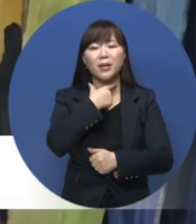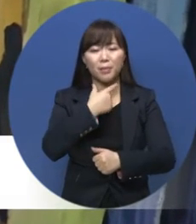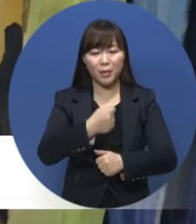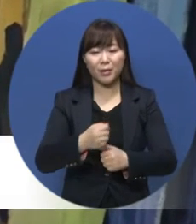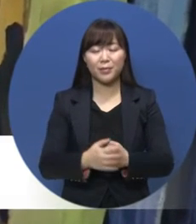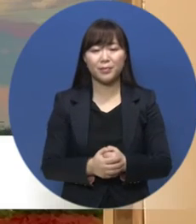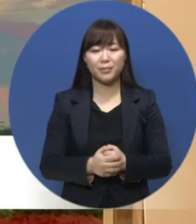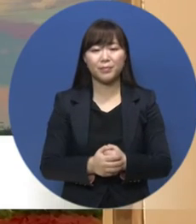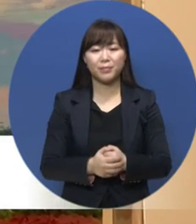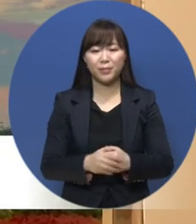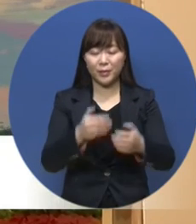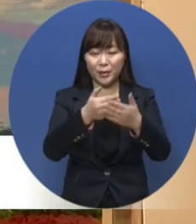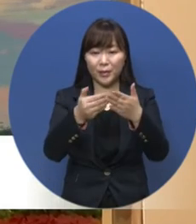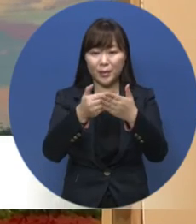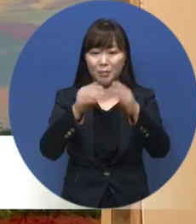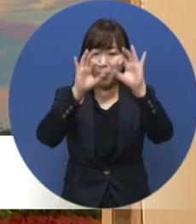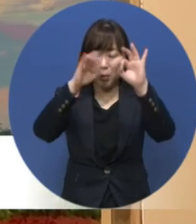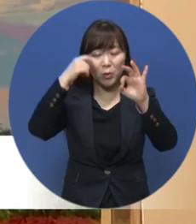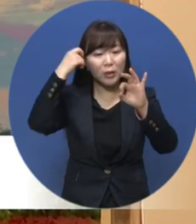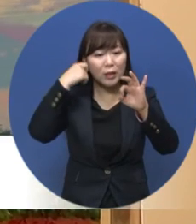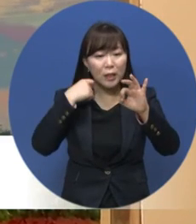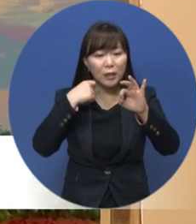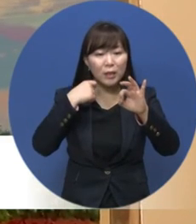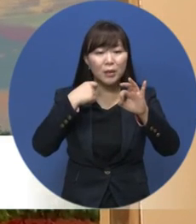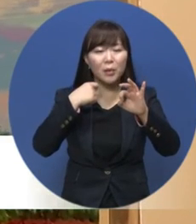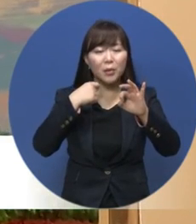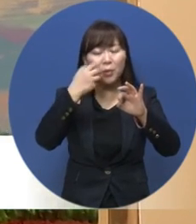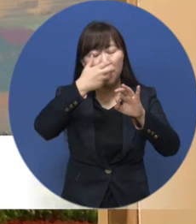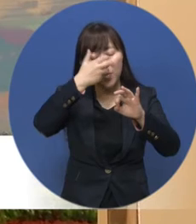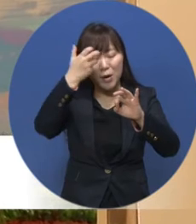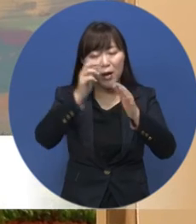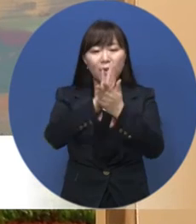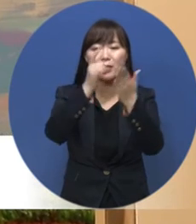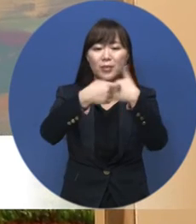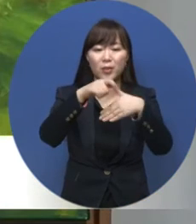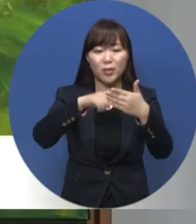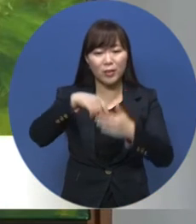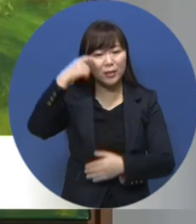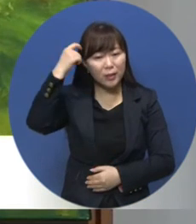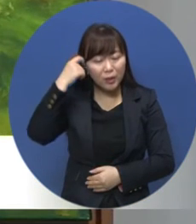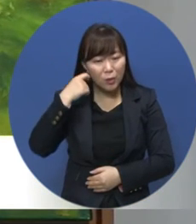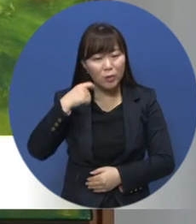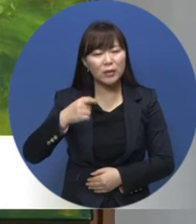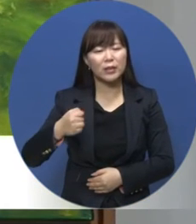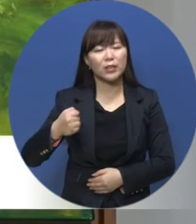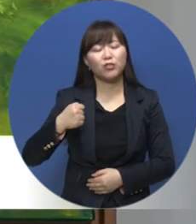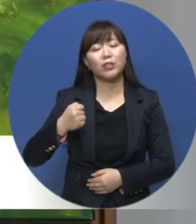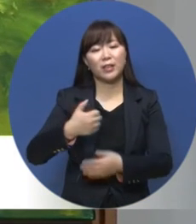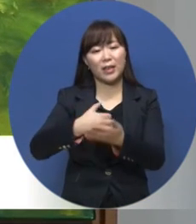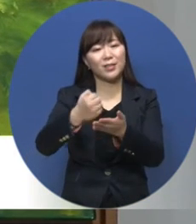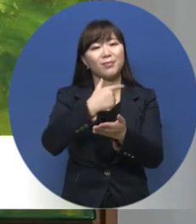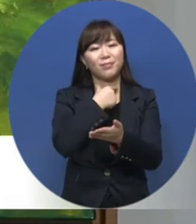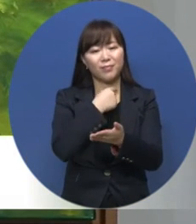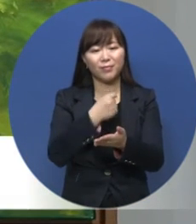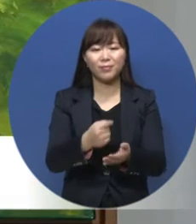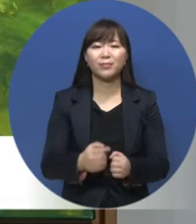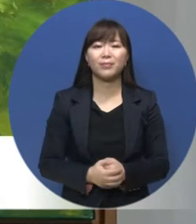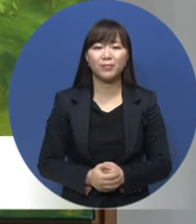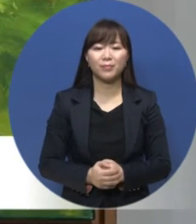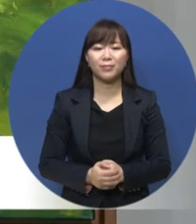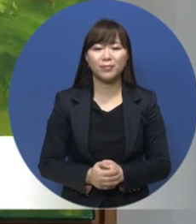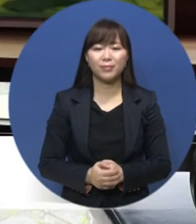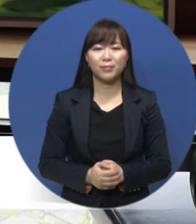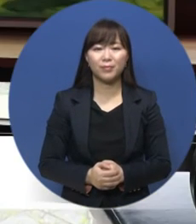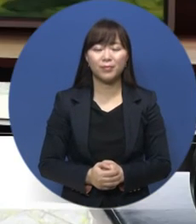좋겠습니다. 작품에서 느껴지는 작가님의 혼과 그 열정을 느끼시면서 그 기운을 받아가셨으면